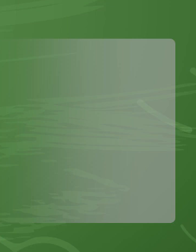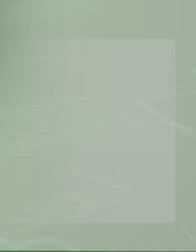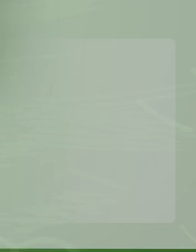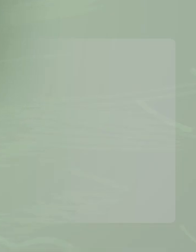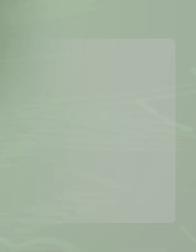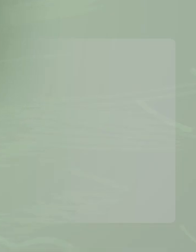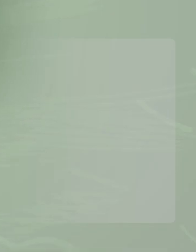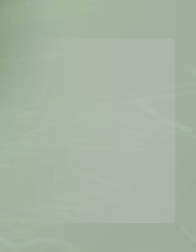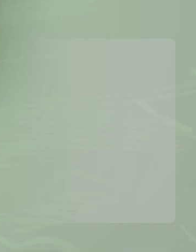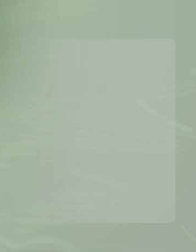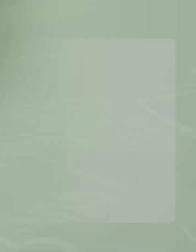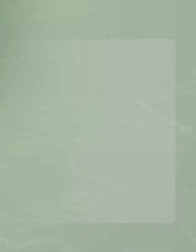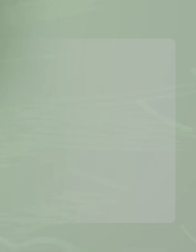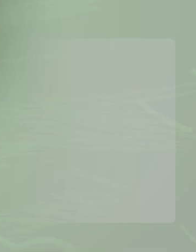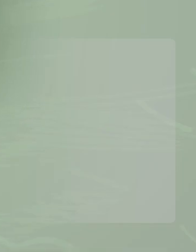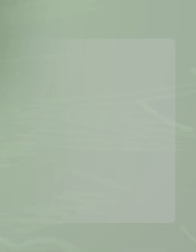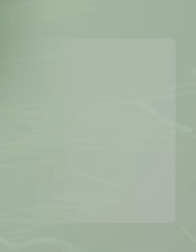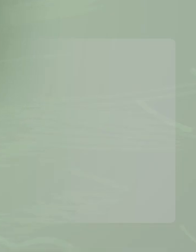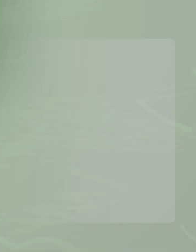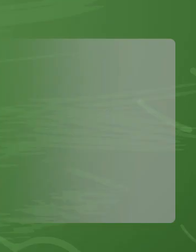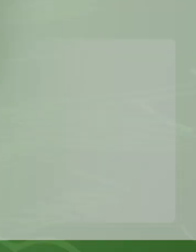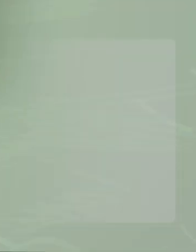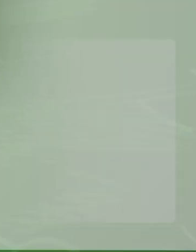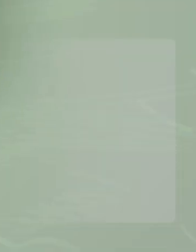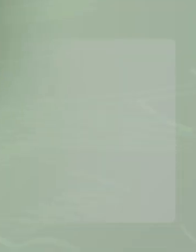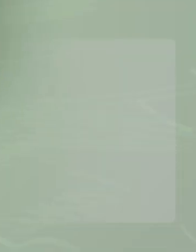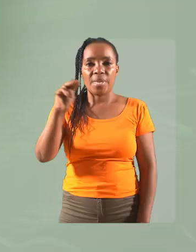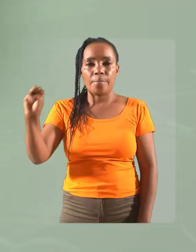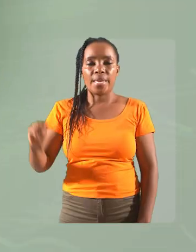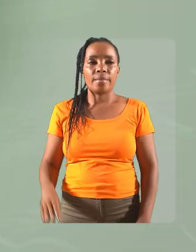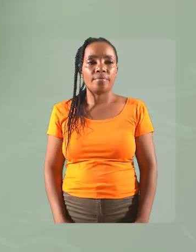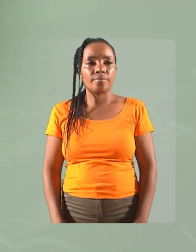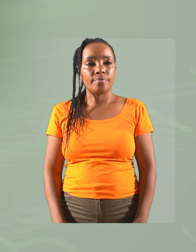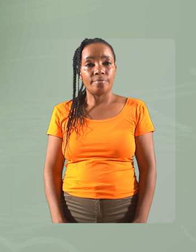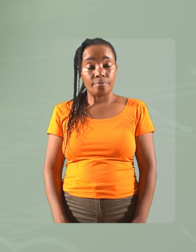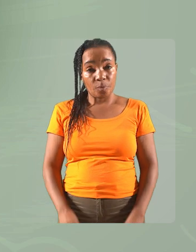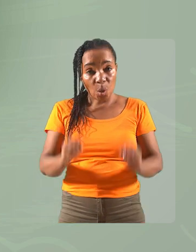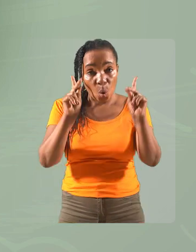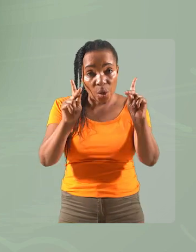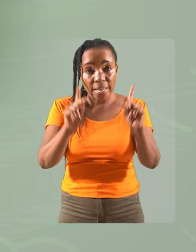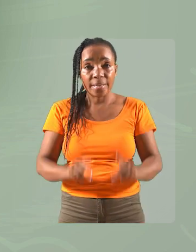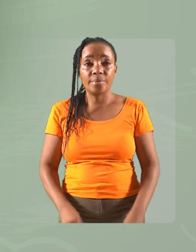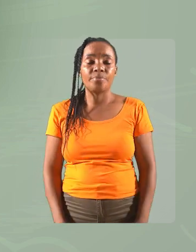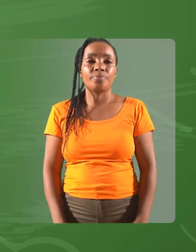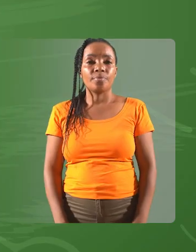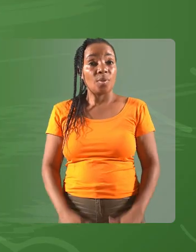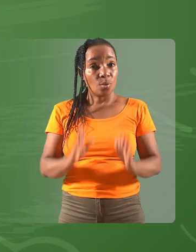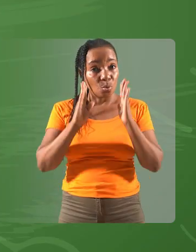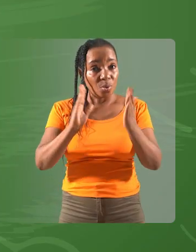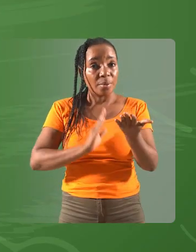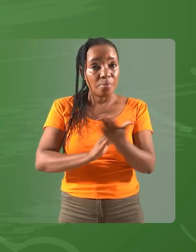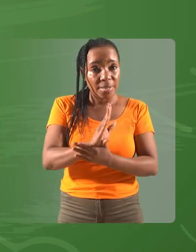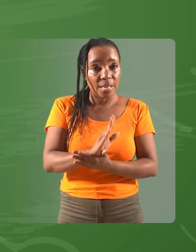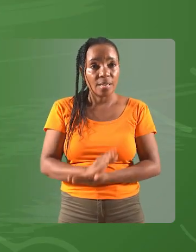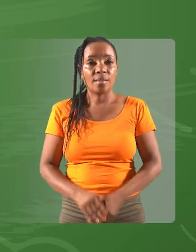le centimètre et le millimètre. OK? Alors nous allons commencer par